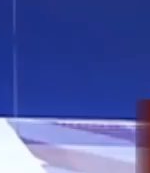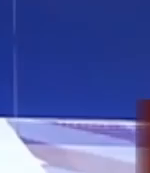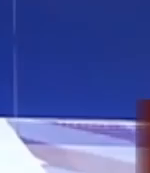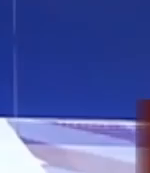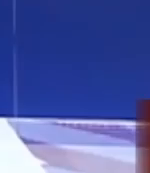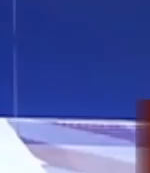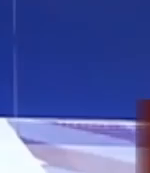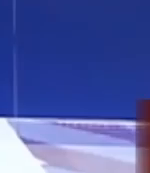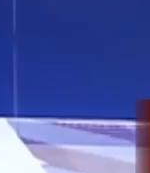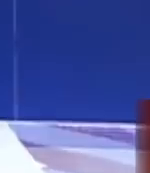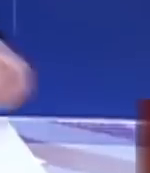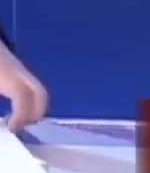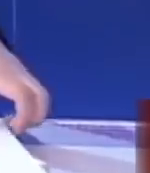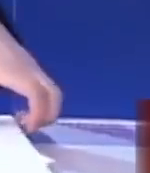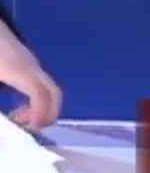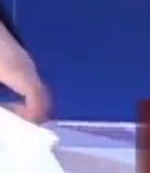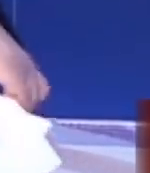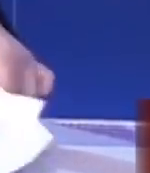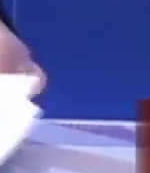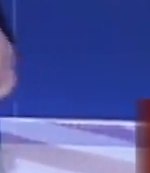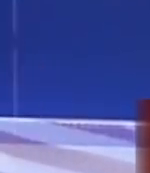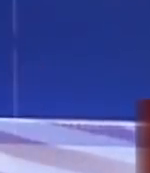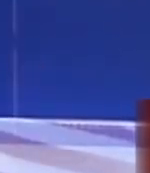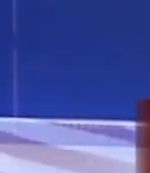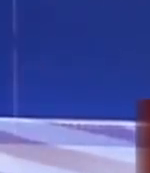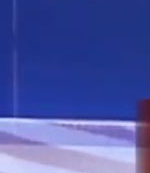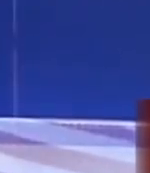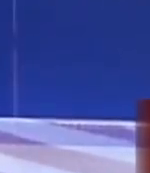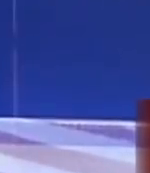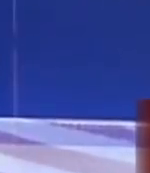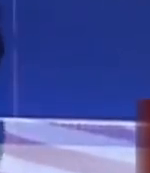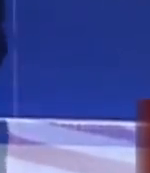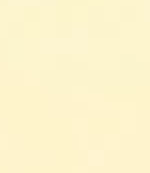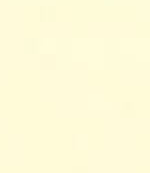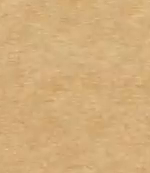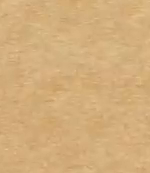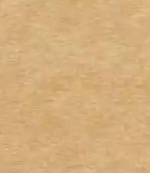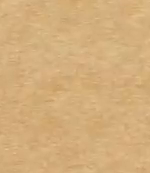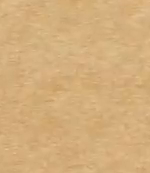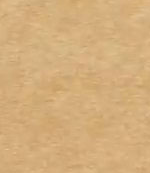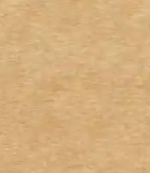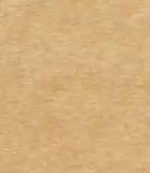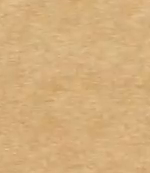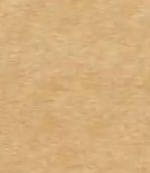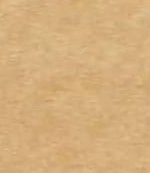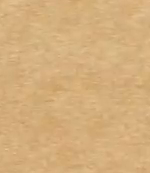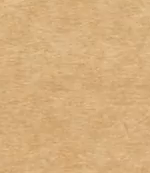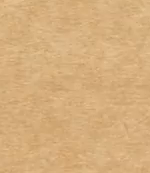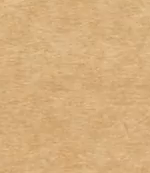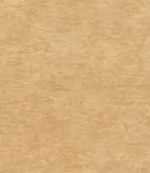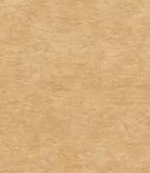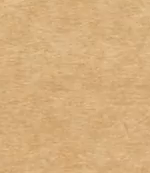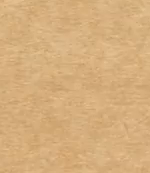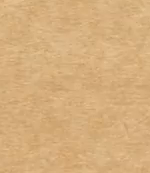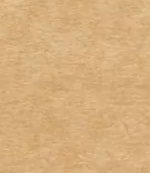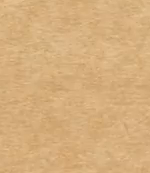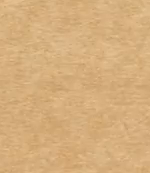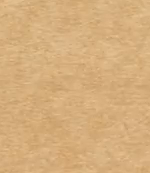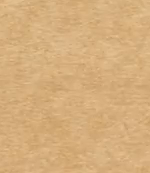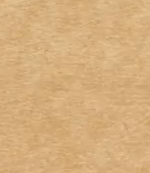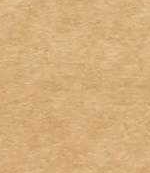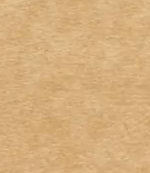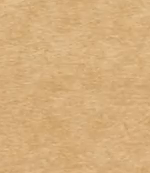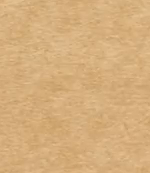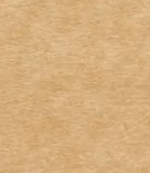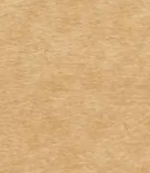para updated po kayo sa mga videos ng Rafi Tulfo in Action YouTube channel. Rafi Tulfo, isang taong hindi ka iiwanan